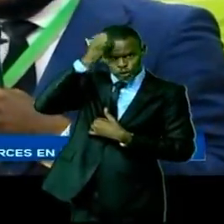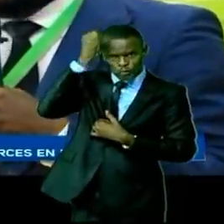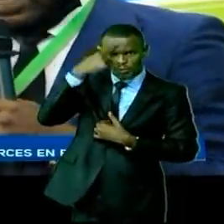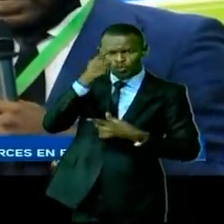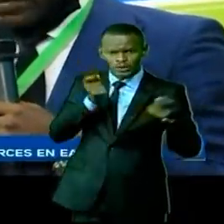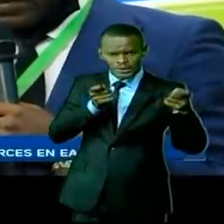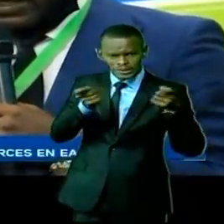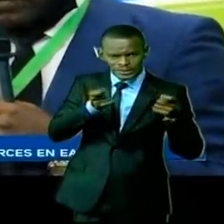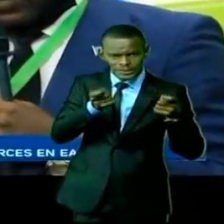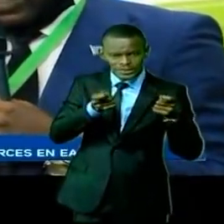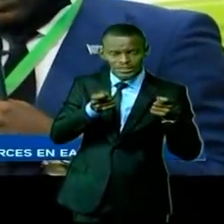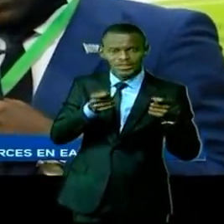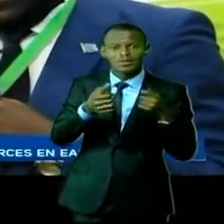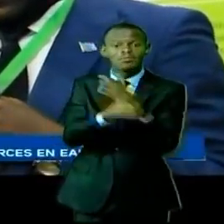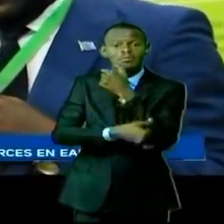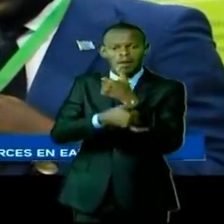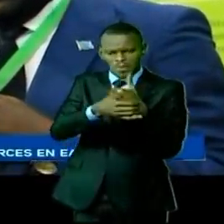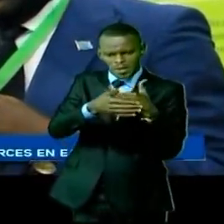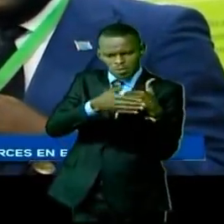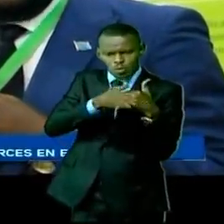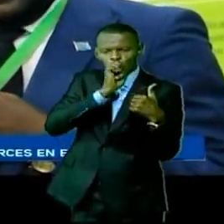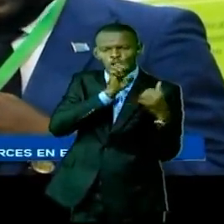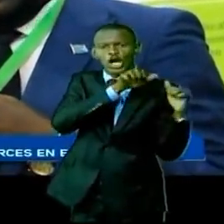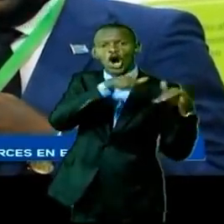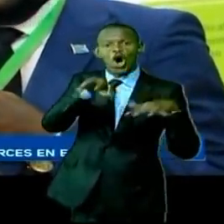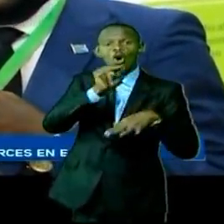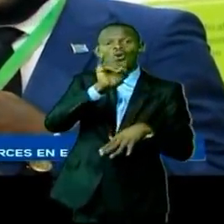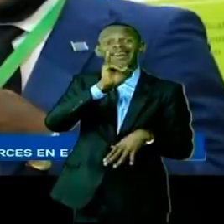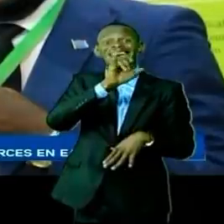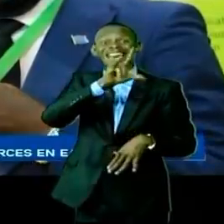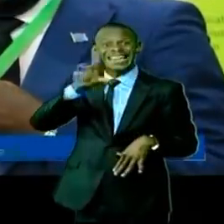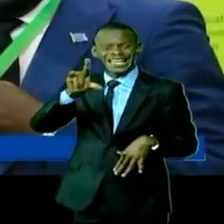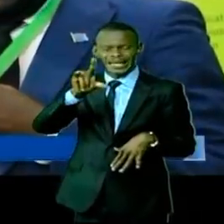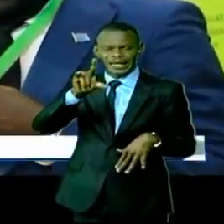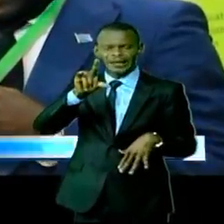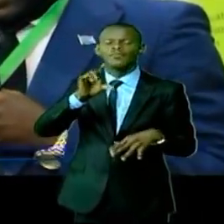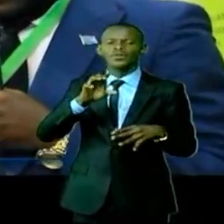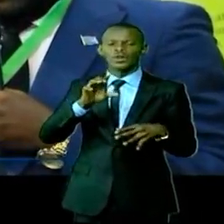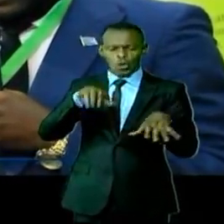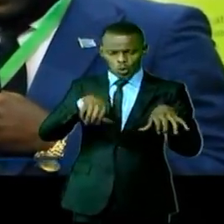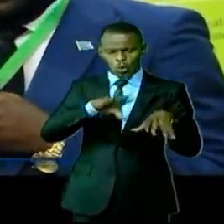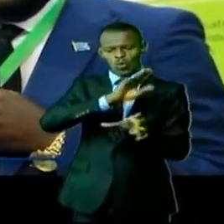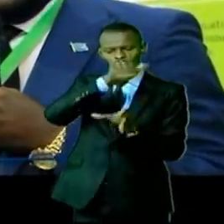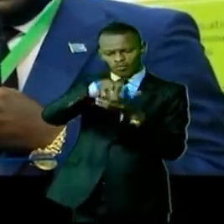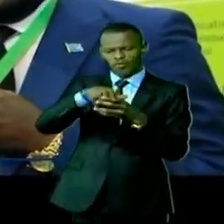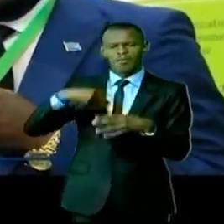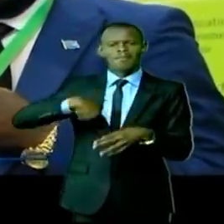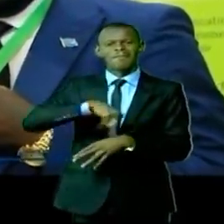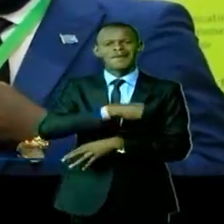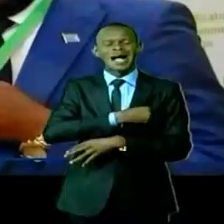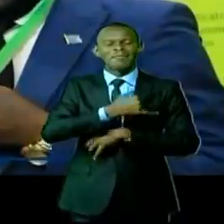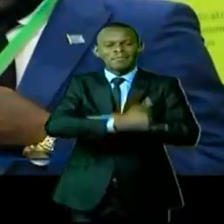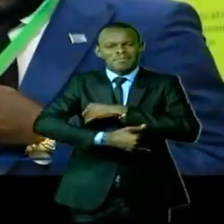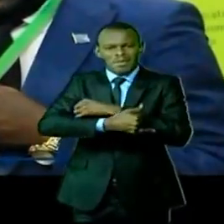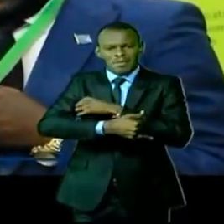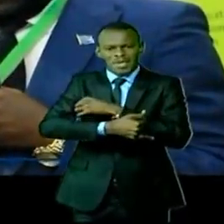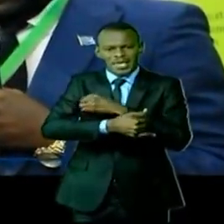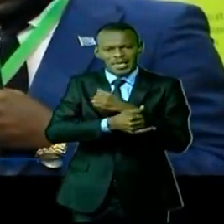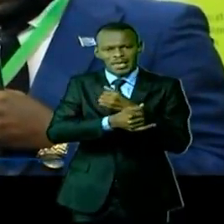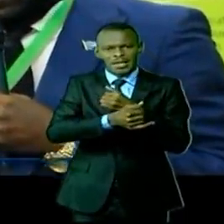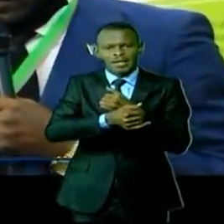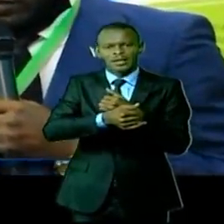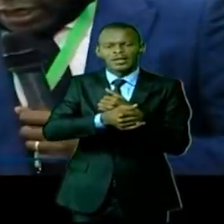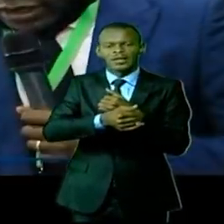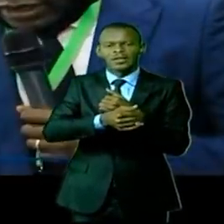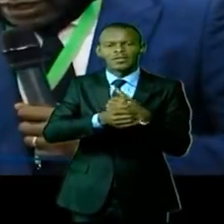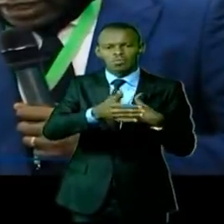NELSAP, la République démocratique du Congo, pays membre, est impérativement obligée à s'acquitter de cette